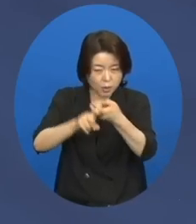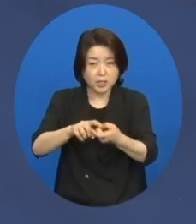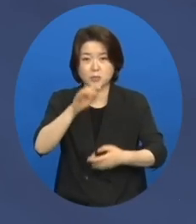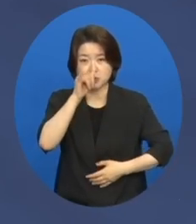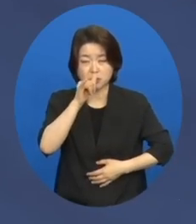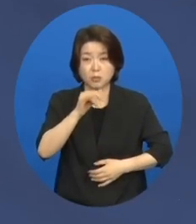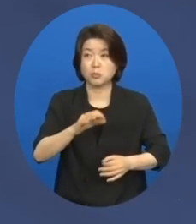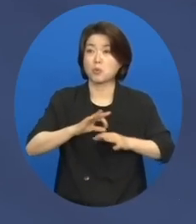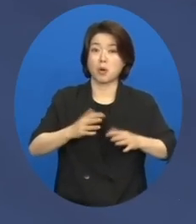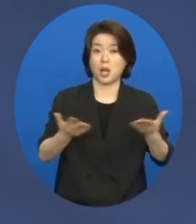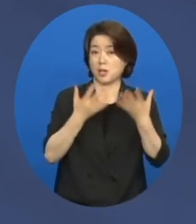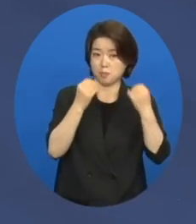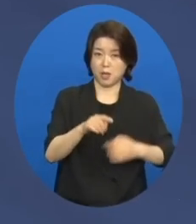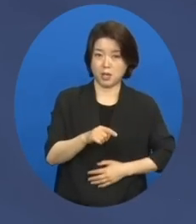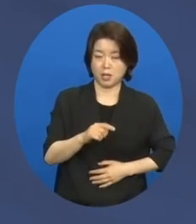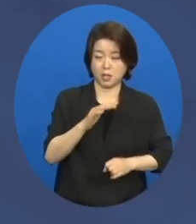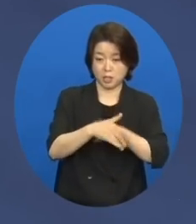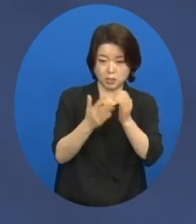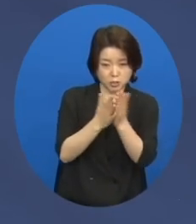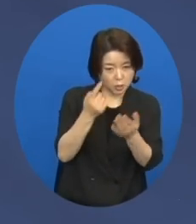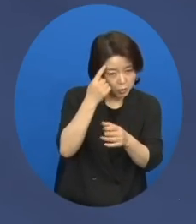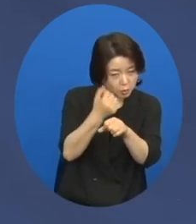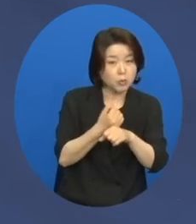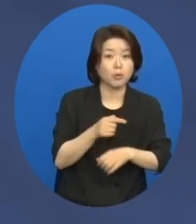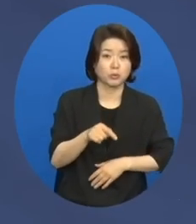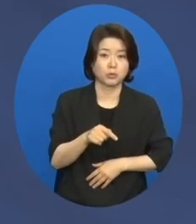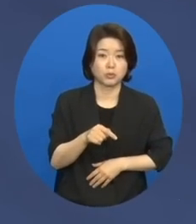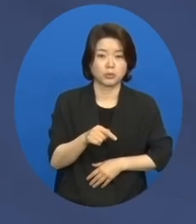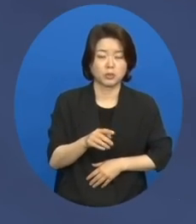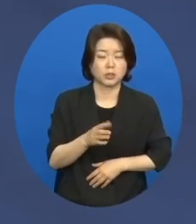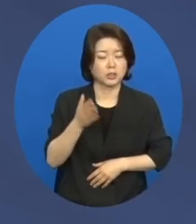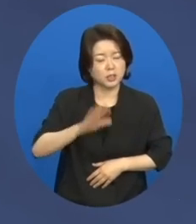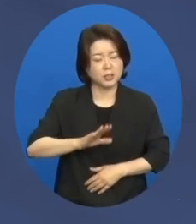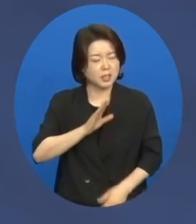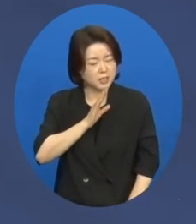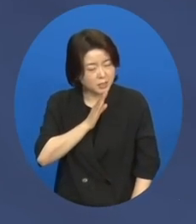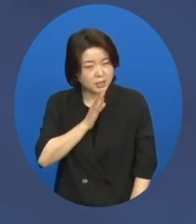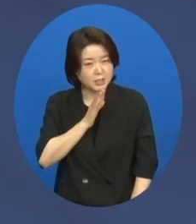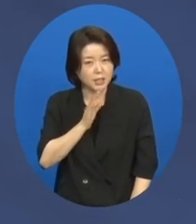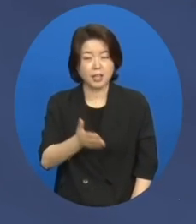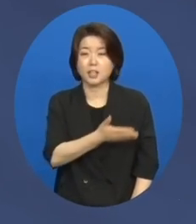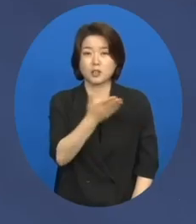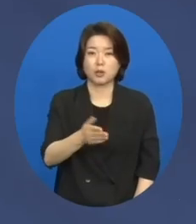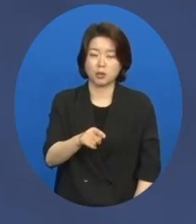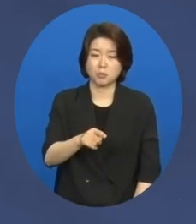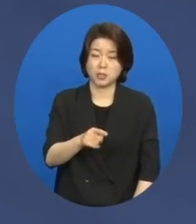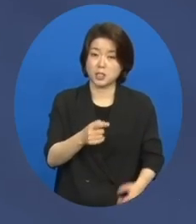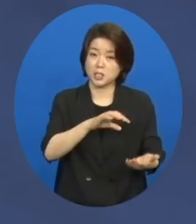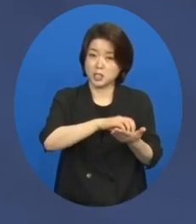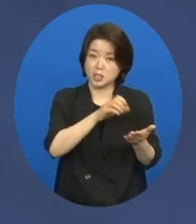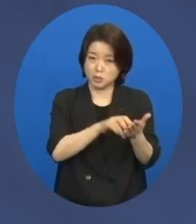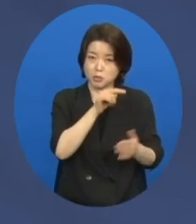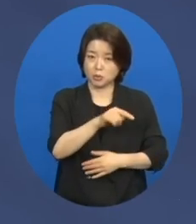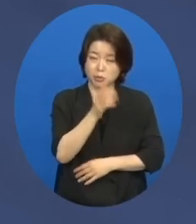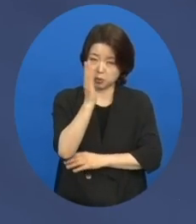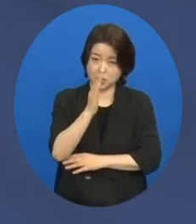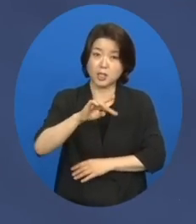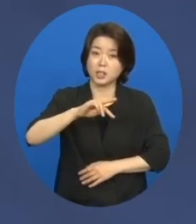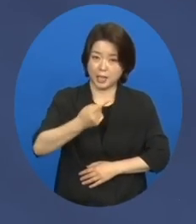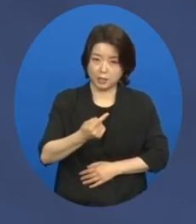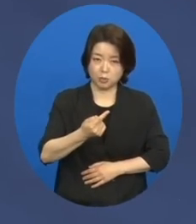일 많습니다. 성경 연구다. 근데 정말 여러분이 이토록 요 정도로만 지금 얘기를